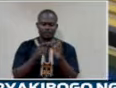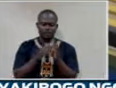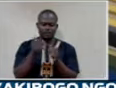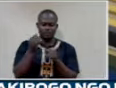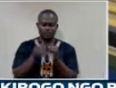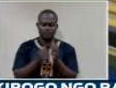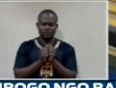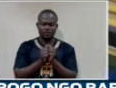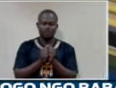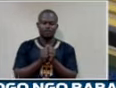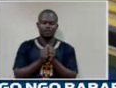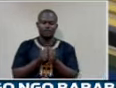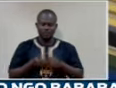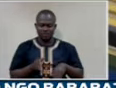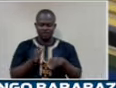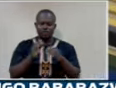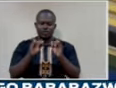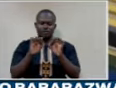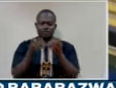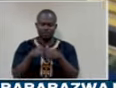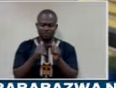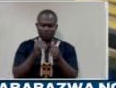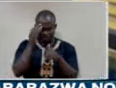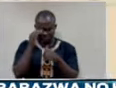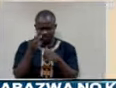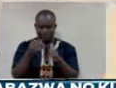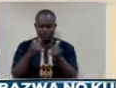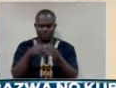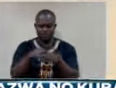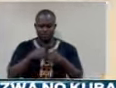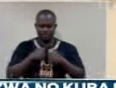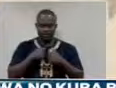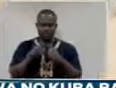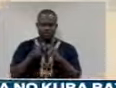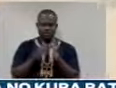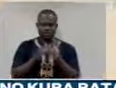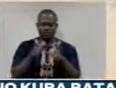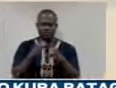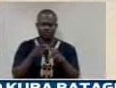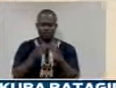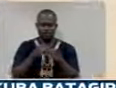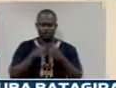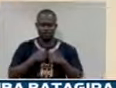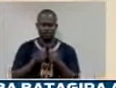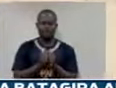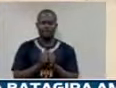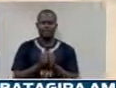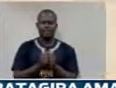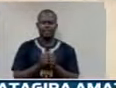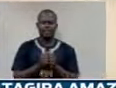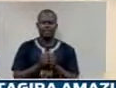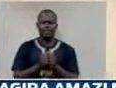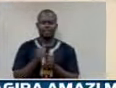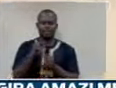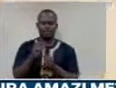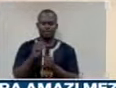muhererezi avuka mu muryango w'abasportifu kuko bakuru be babiri bakinnyi w'umupira w'amaguru mu makipe anyuranye hano mu Rwanda igikondo